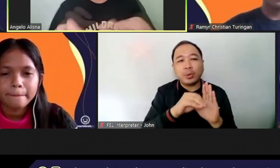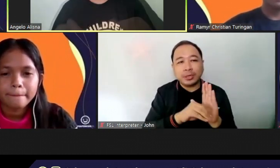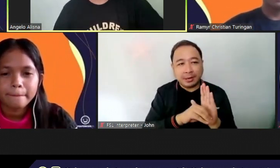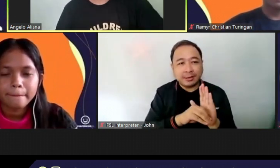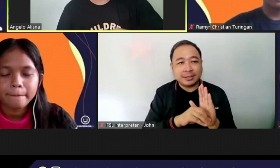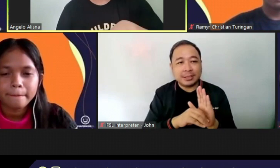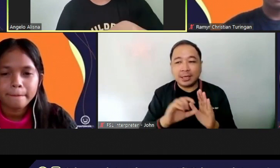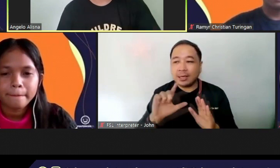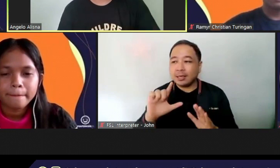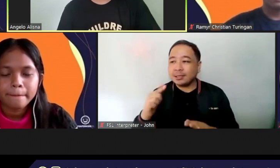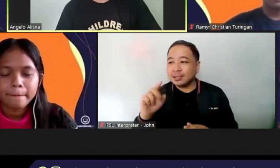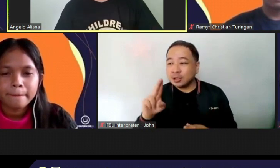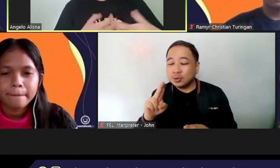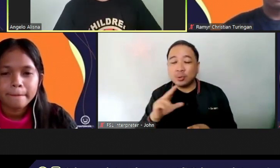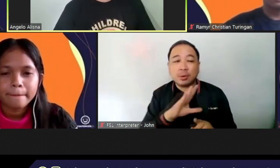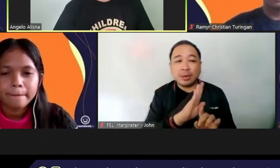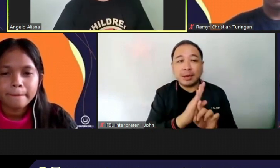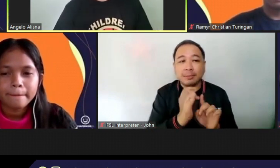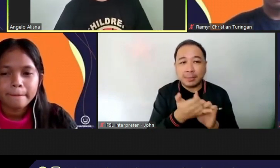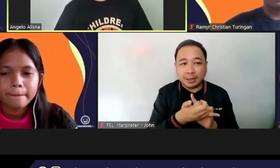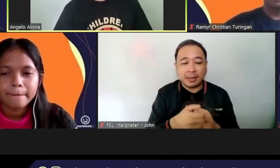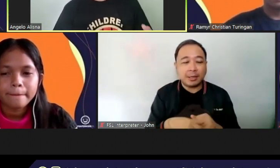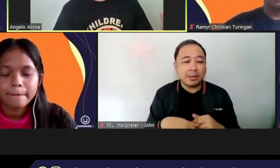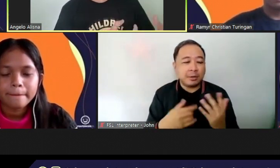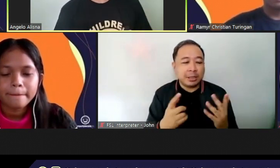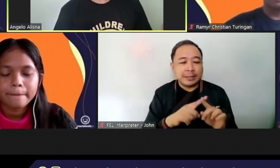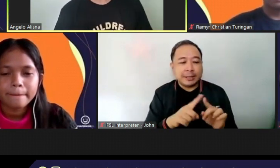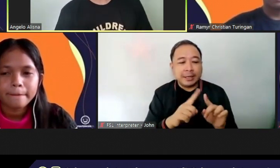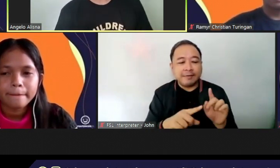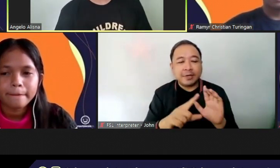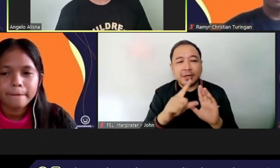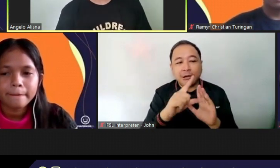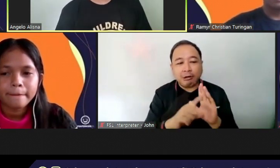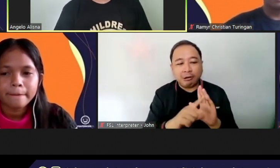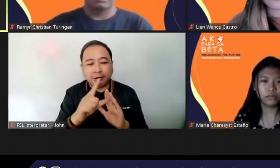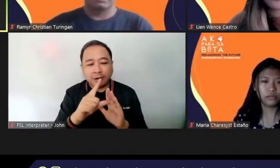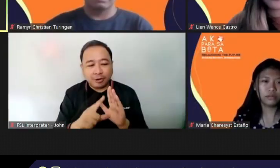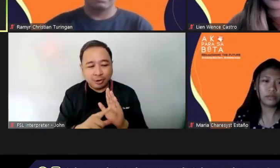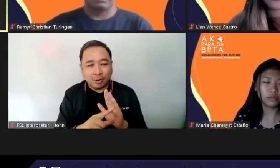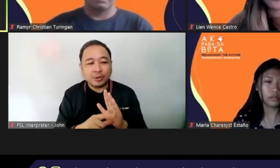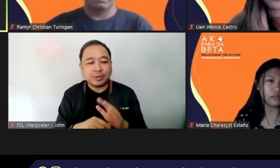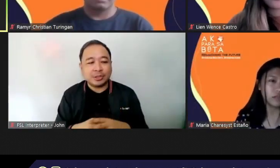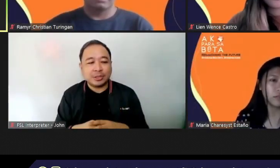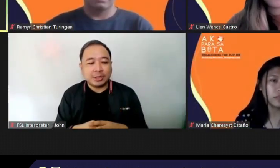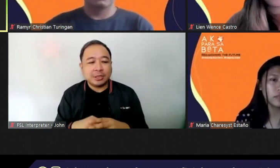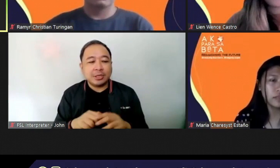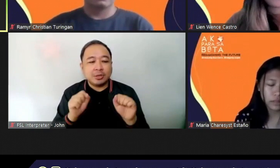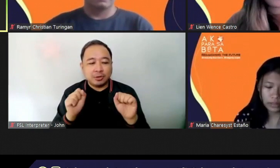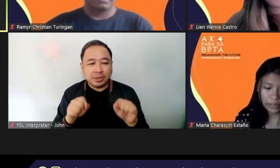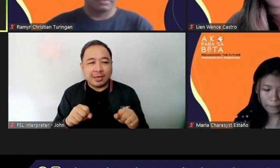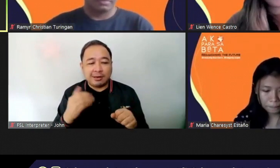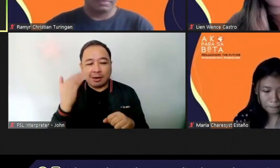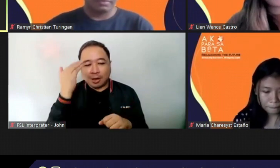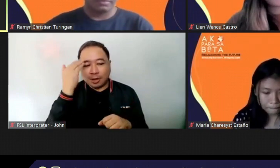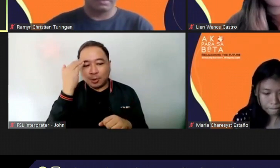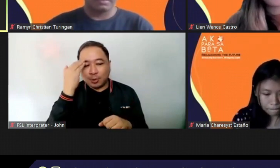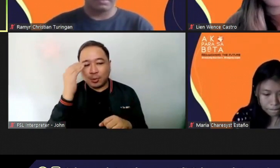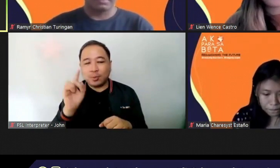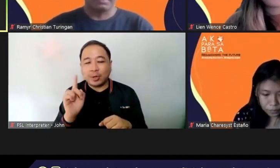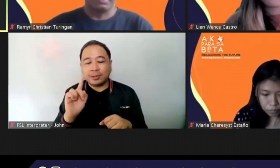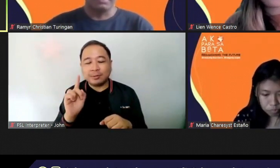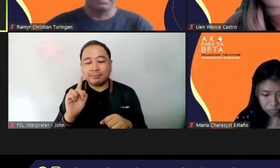the barangay and laws na pumoprotekta sa mga bata para alam nila kung ano yung mga batas